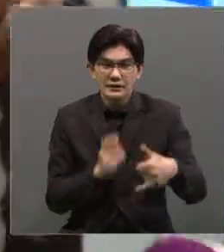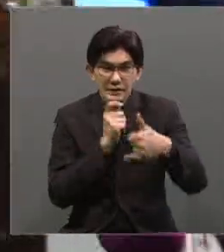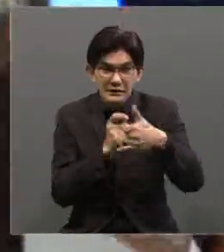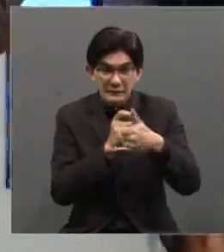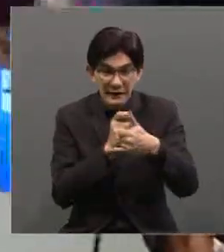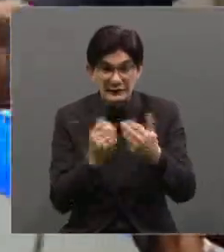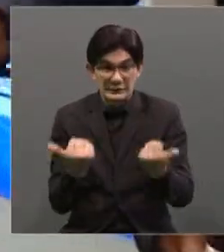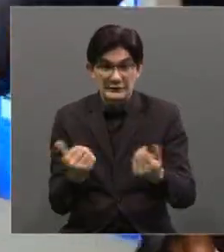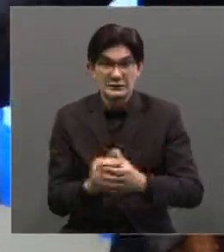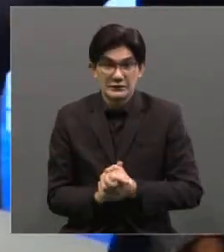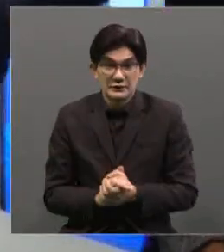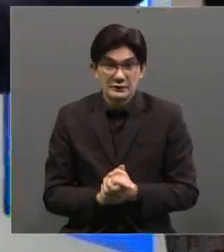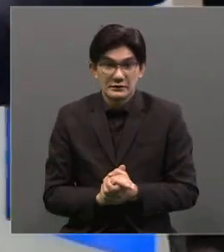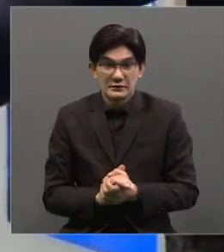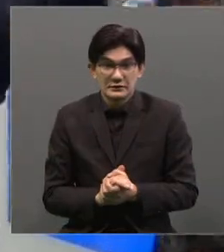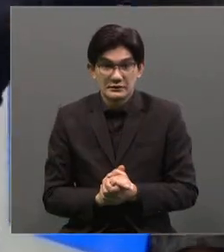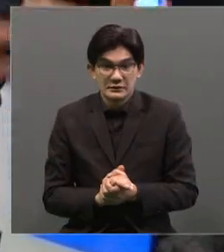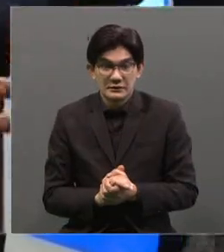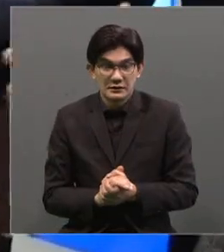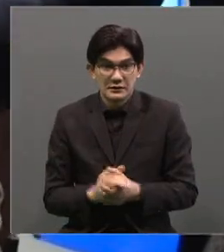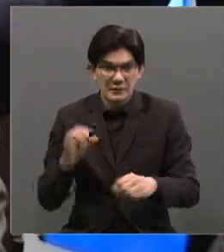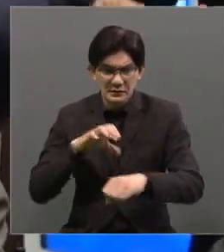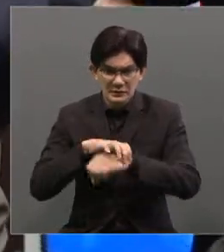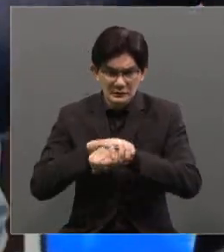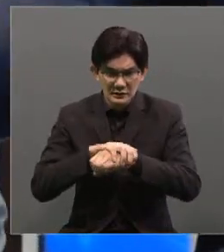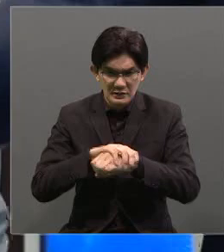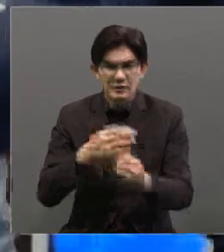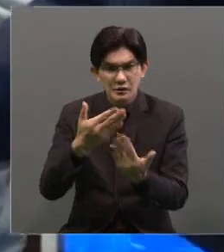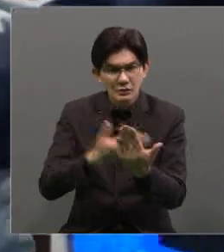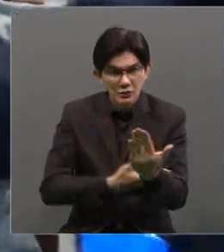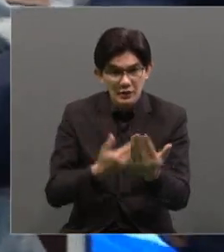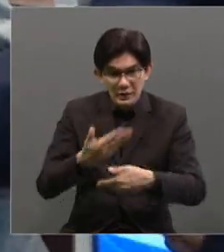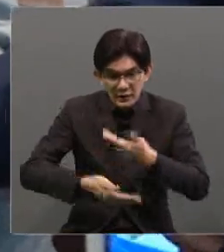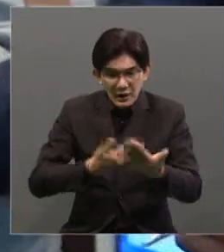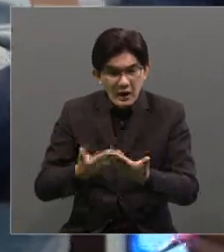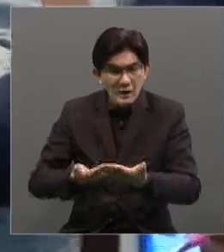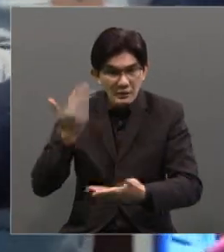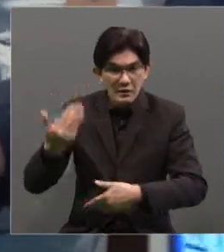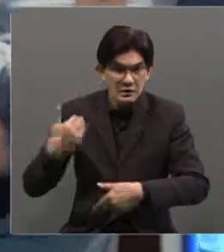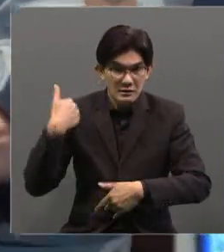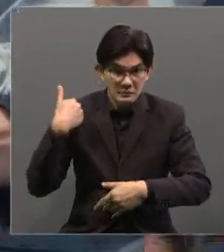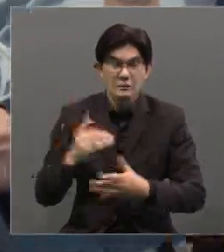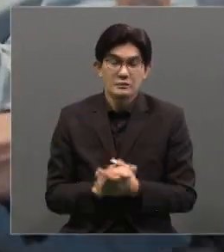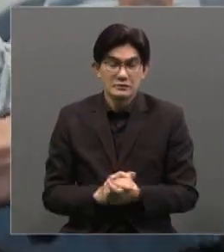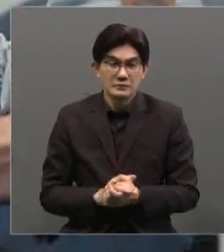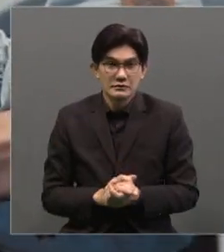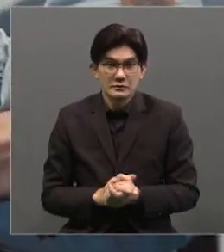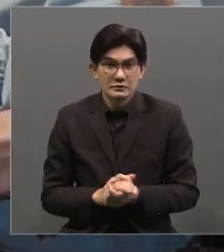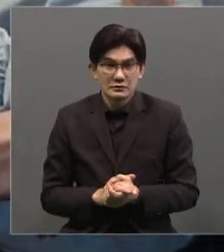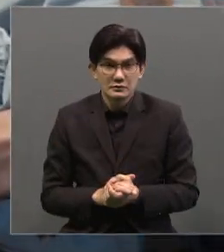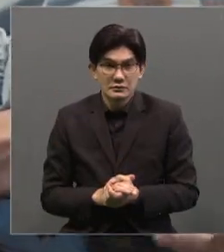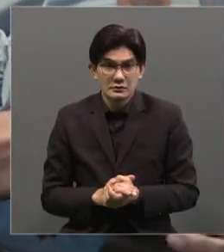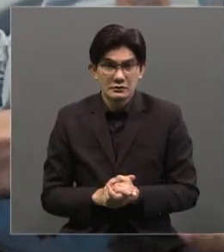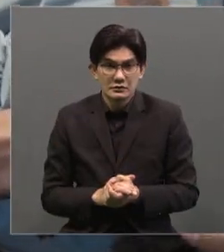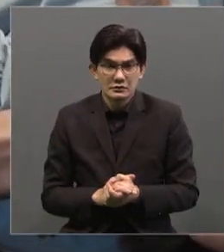สัมภาษณ์เกี่ยวกับเรื่องนี้เหมือนกันสำหรับเรื่องของการปราบปรามแพลตฟอร์มสลากออนไลน์ที่ขายเกินราคาไม่ใช่แค่เฉพาะกองสลาก Plusหมายถึง